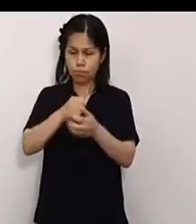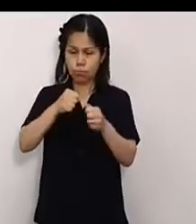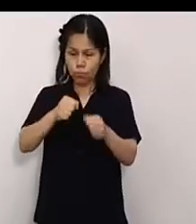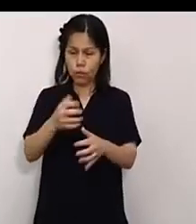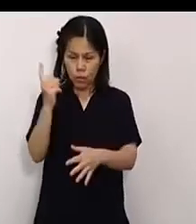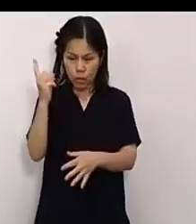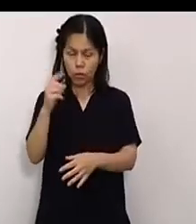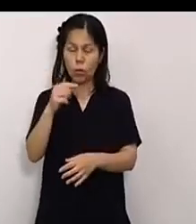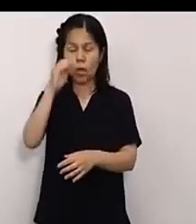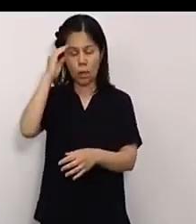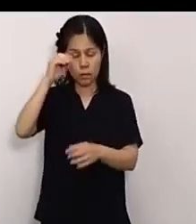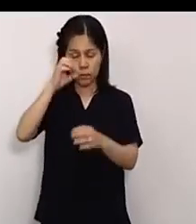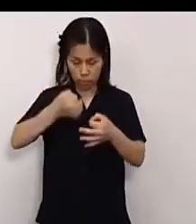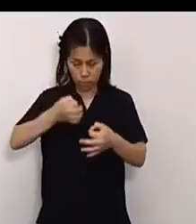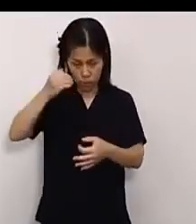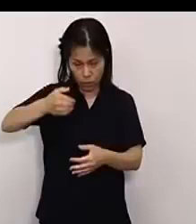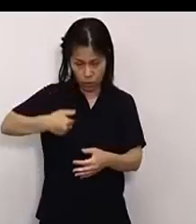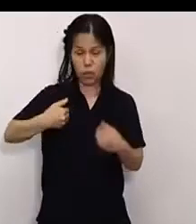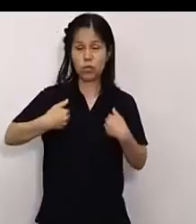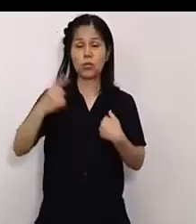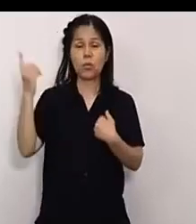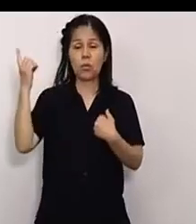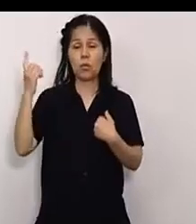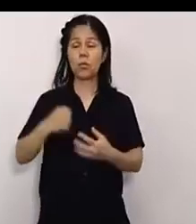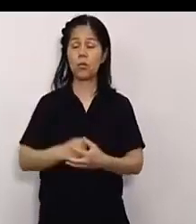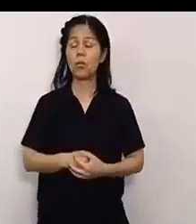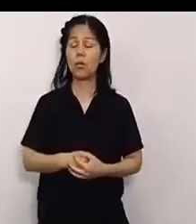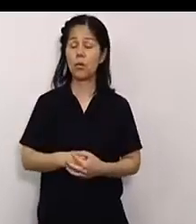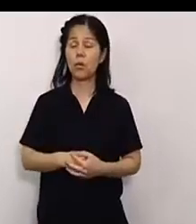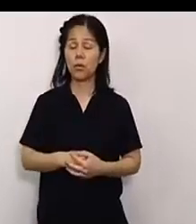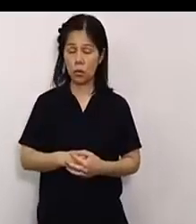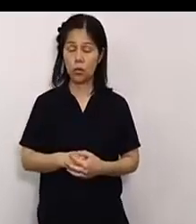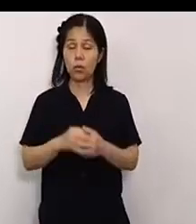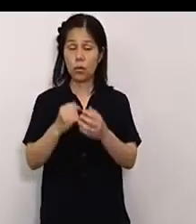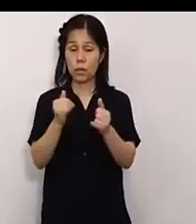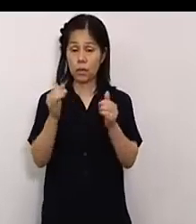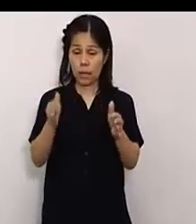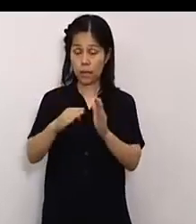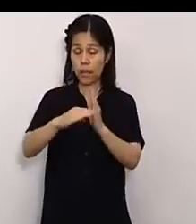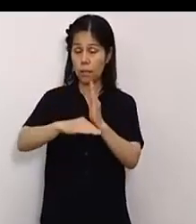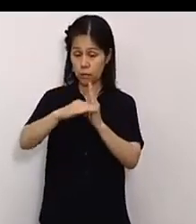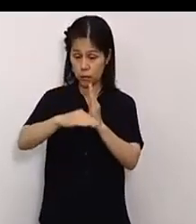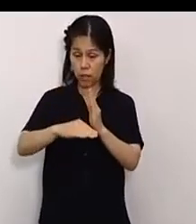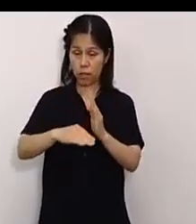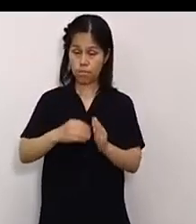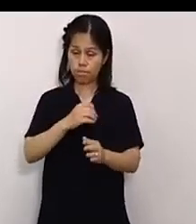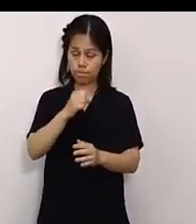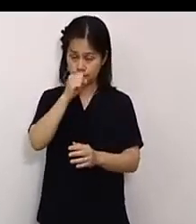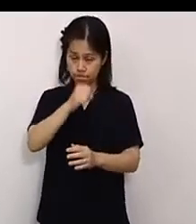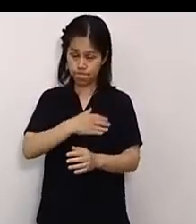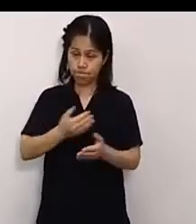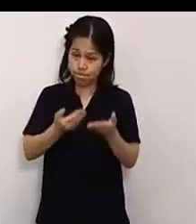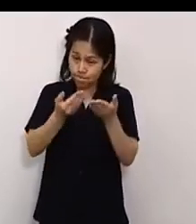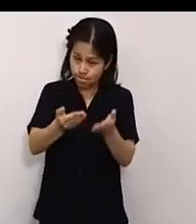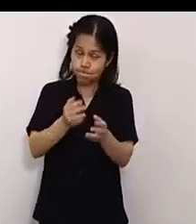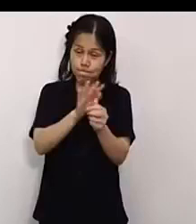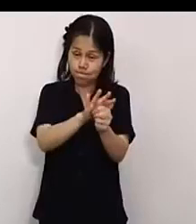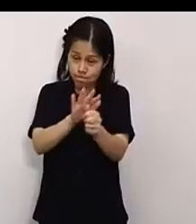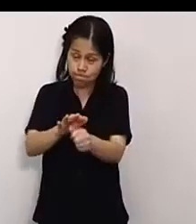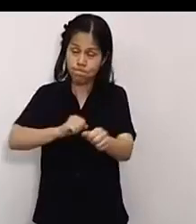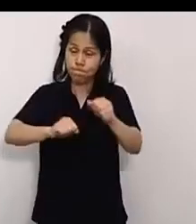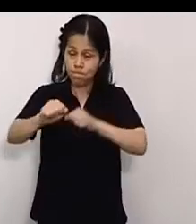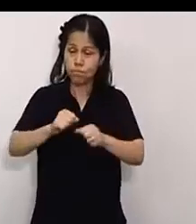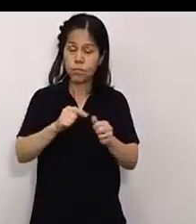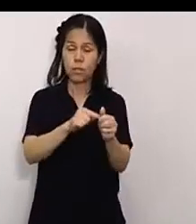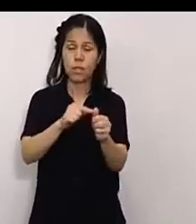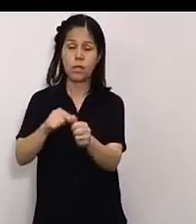に反省しなきゃいけないと思っております。まあ、そうであればあるほど民間レベルで善意でですね、いろんな支援活動をやってる